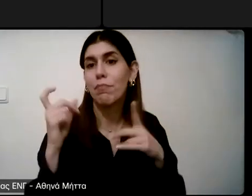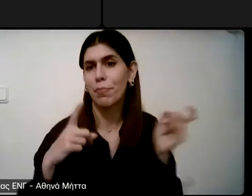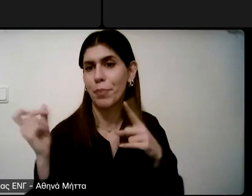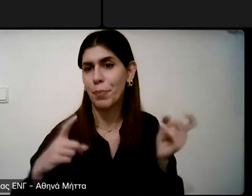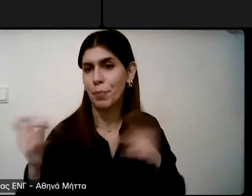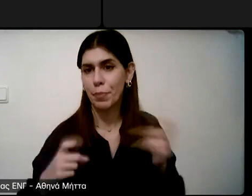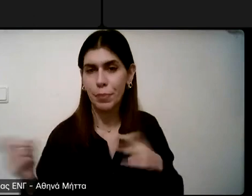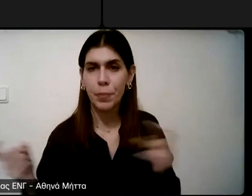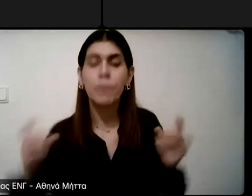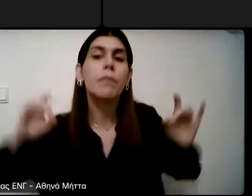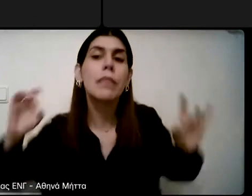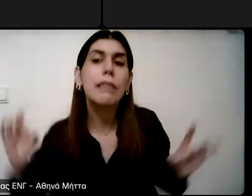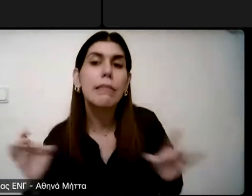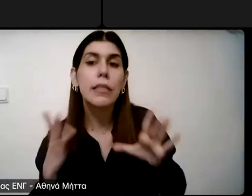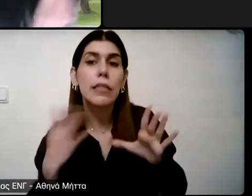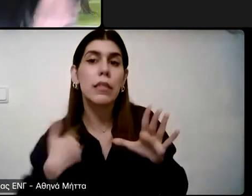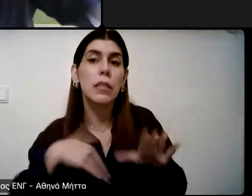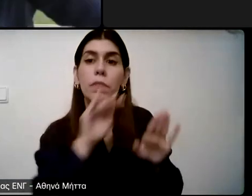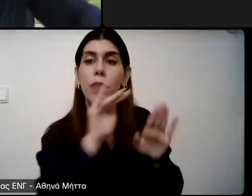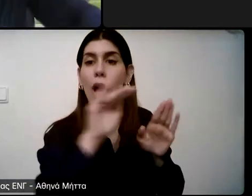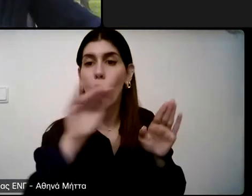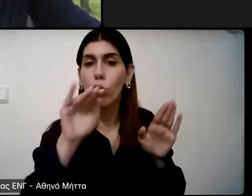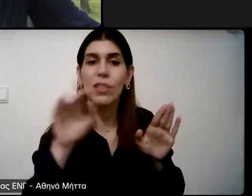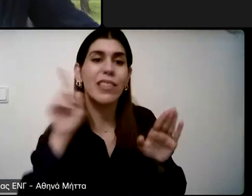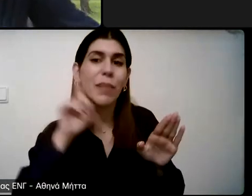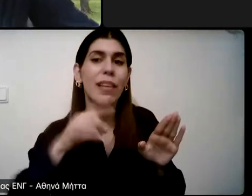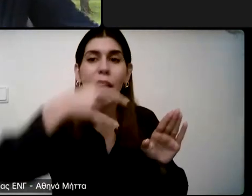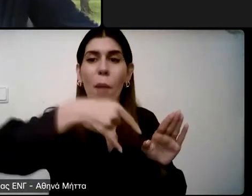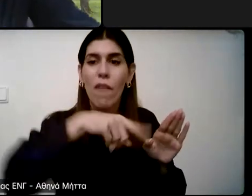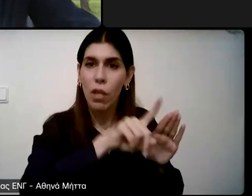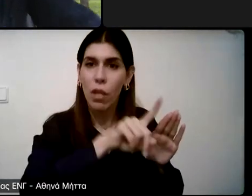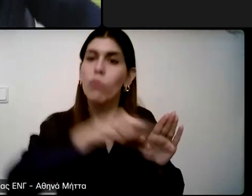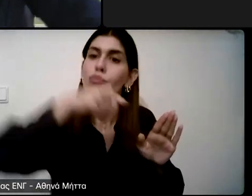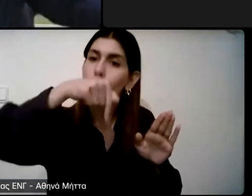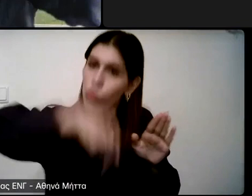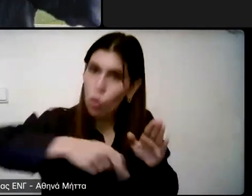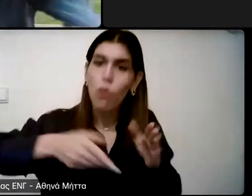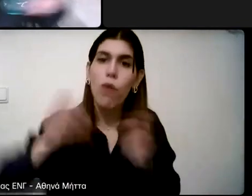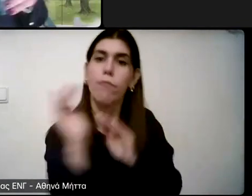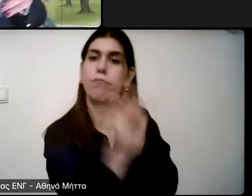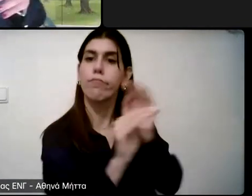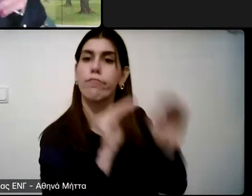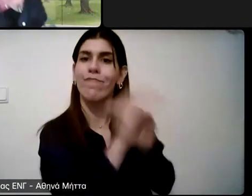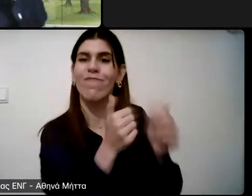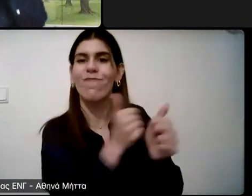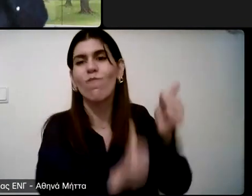Αν υπάρχουν ερωτήσεις προς την κυρία Παυλίδου, θα έλεγα αυτό το λόγο να της δώσουμε την